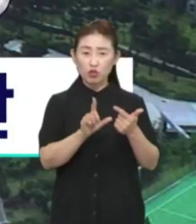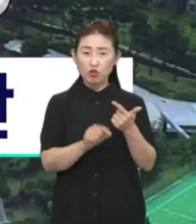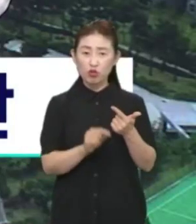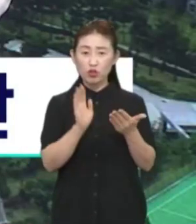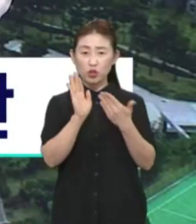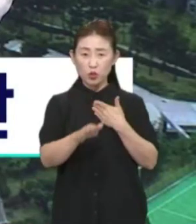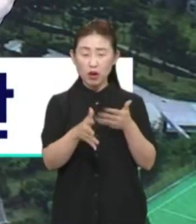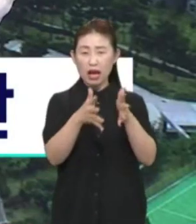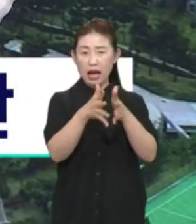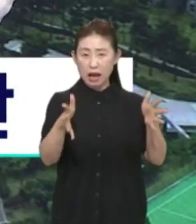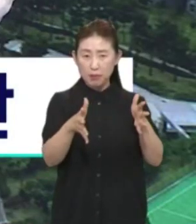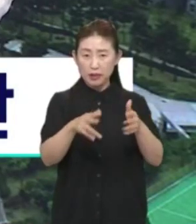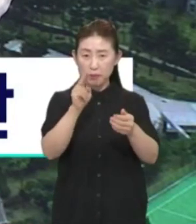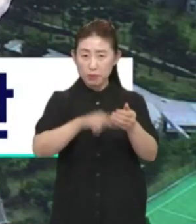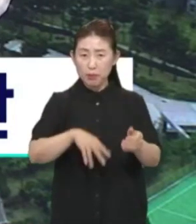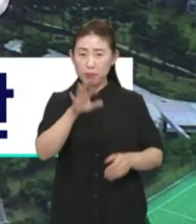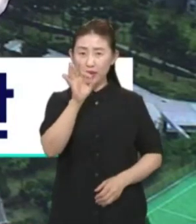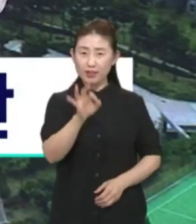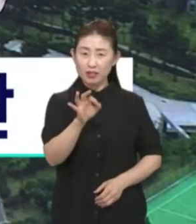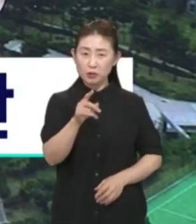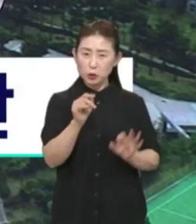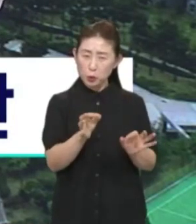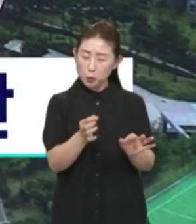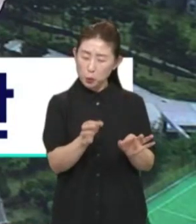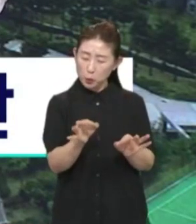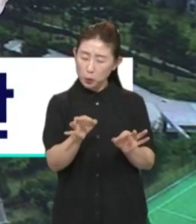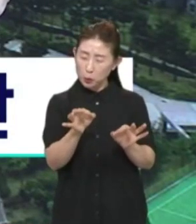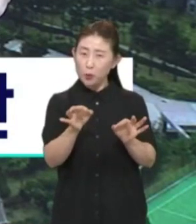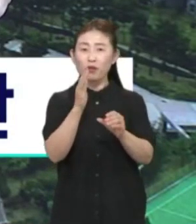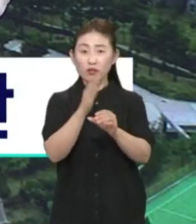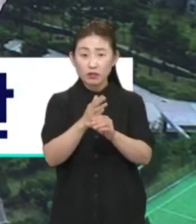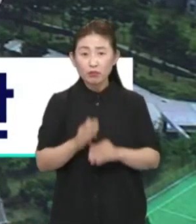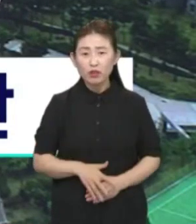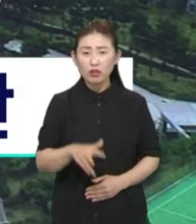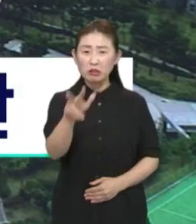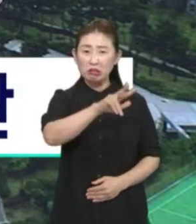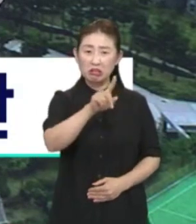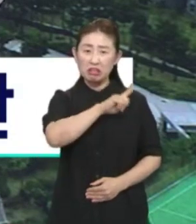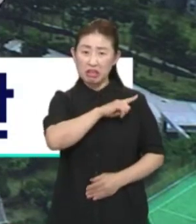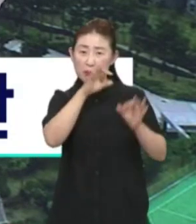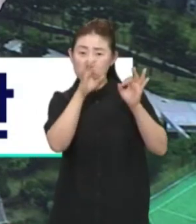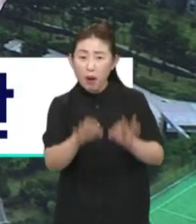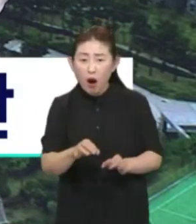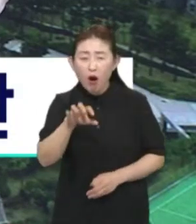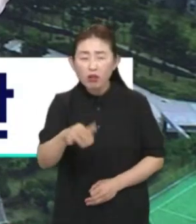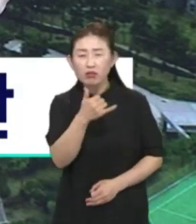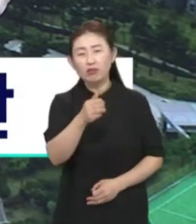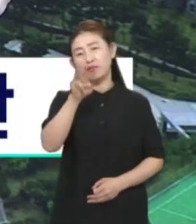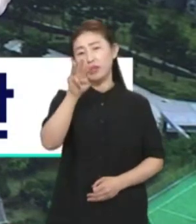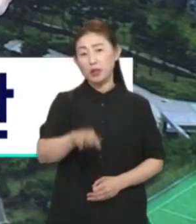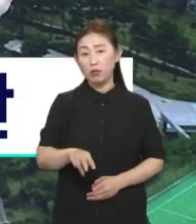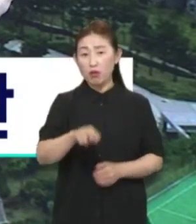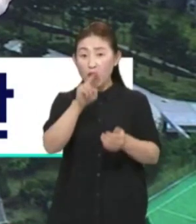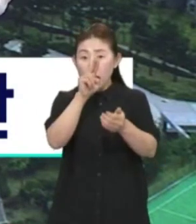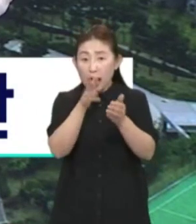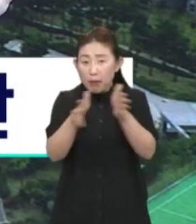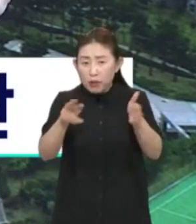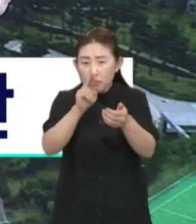하반기 들어 지역의 아파트 매매시장에 변화의 조짐이 뚜렷해지고 있습니다. 전국에서 가장 큰 폭으로 떨어졌던